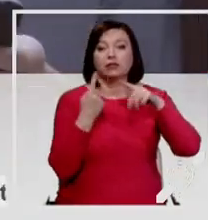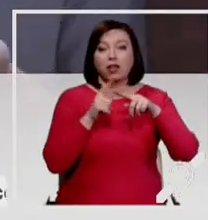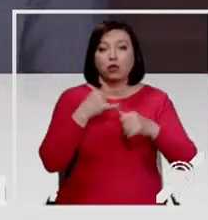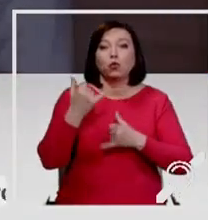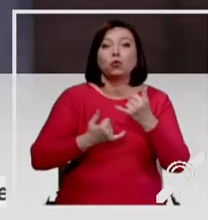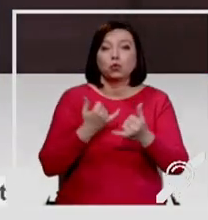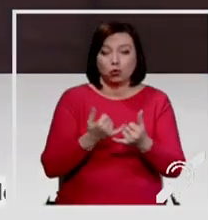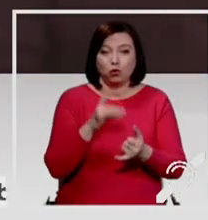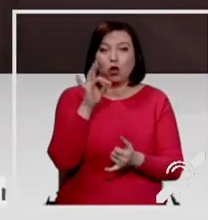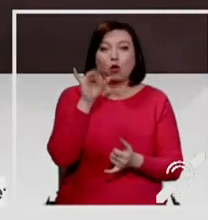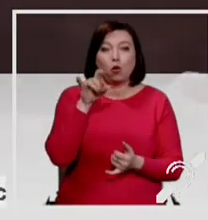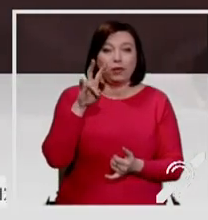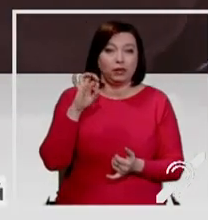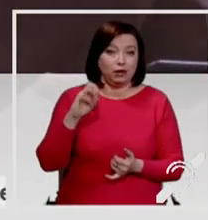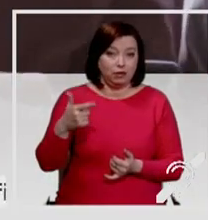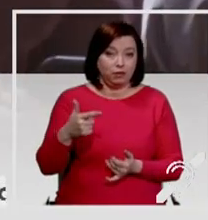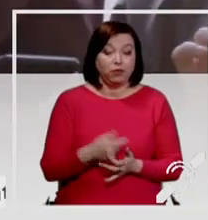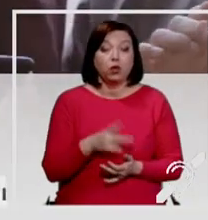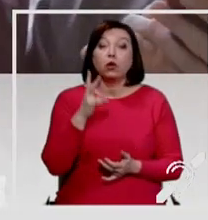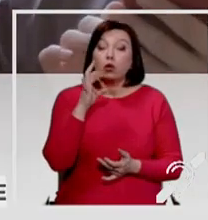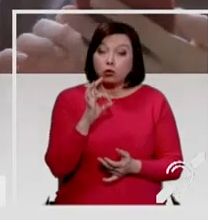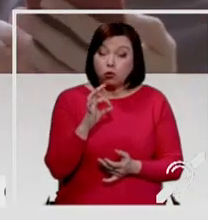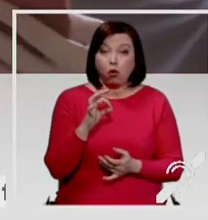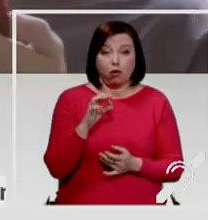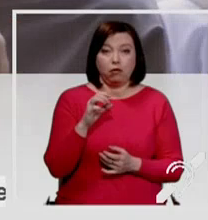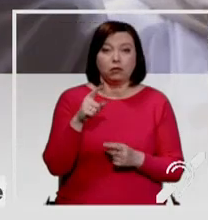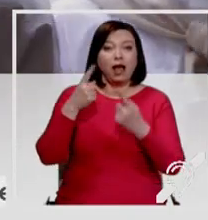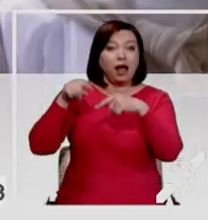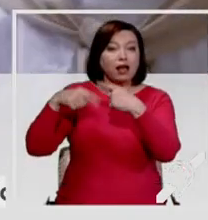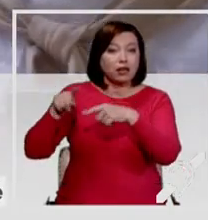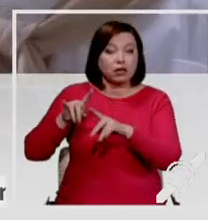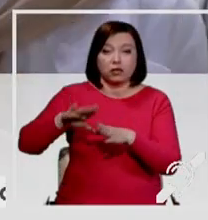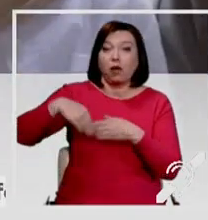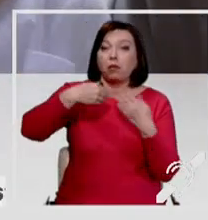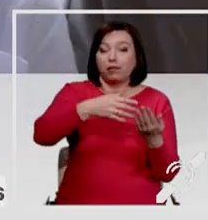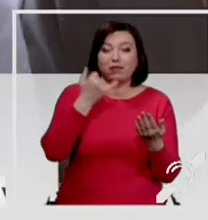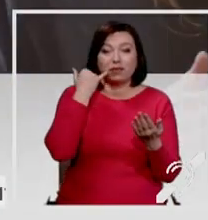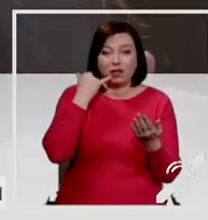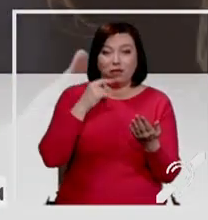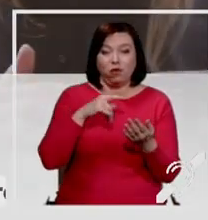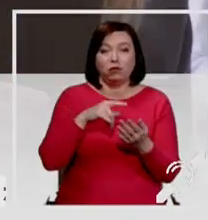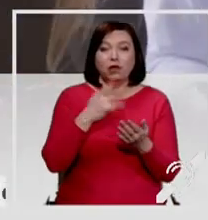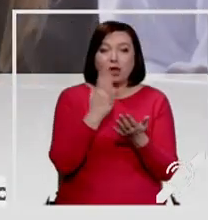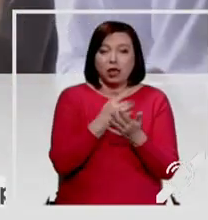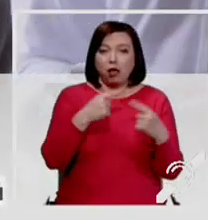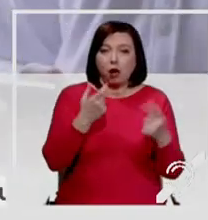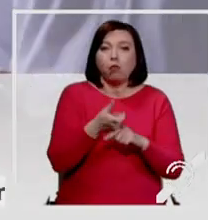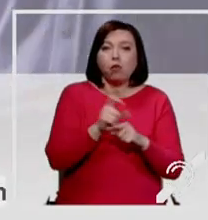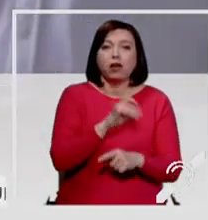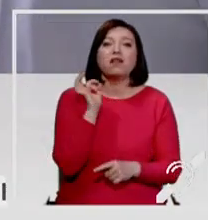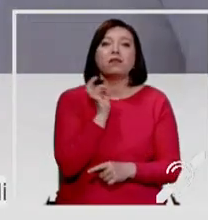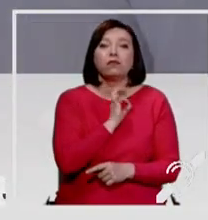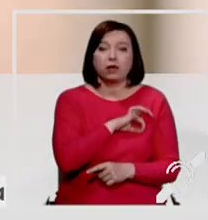servicii de roaming. Însă, operatorii au venit pe piață cu oferte, opțiuni și oferte mai